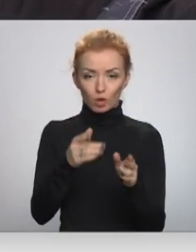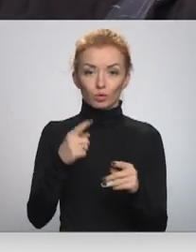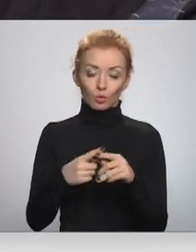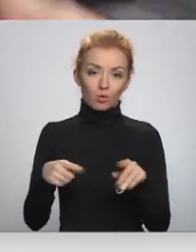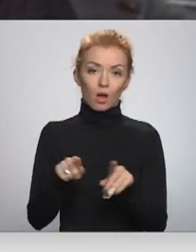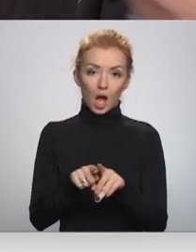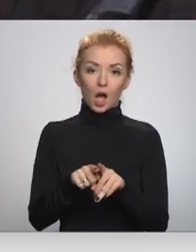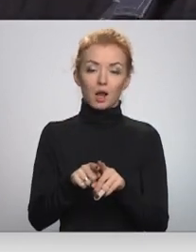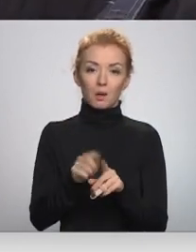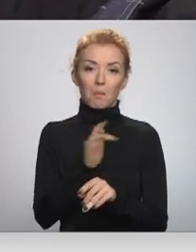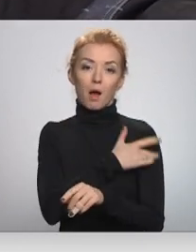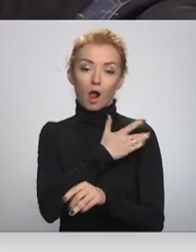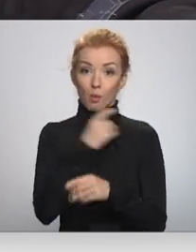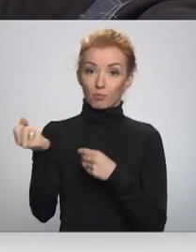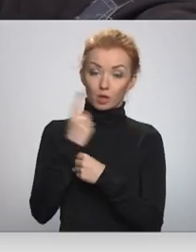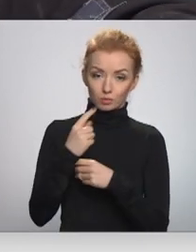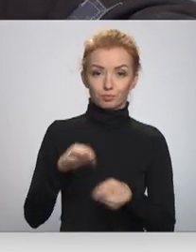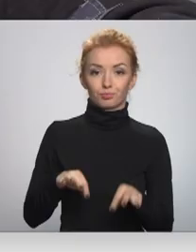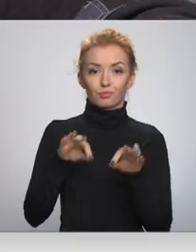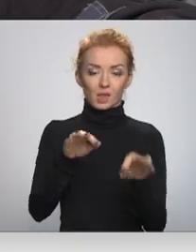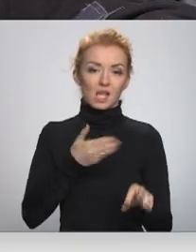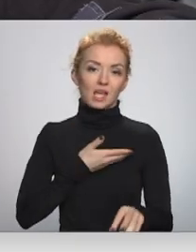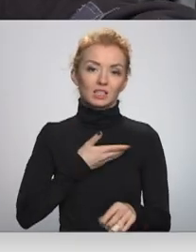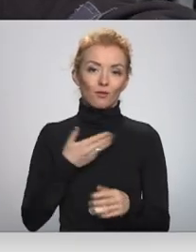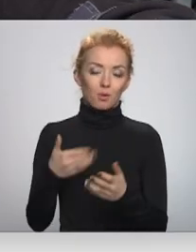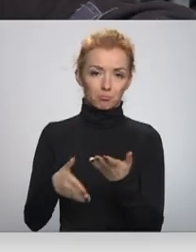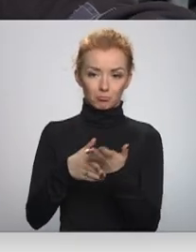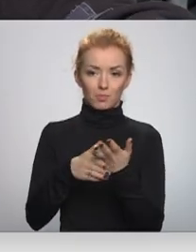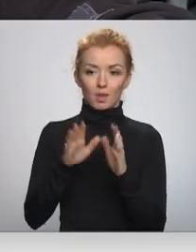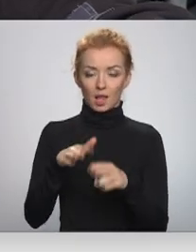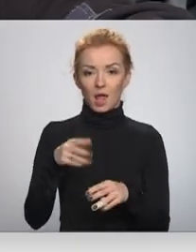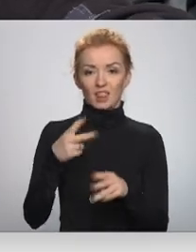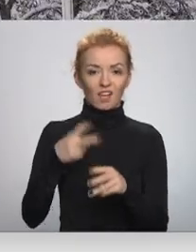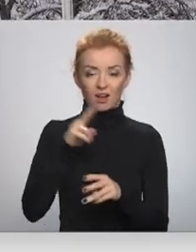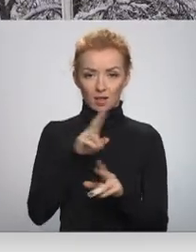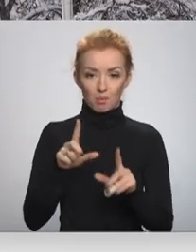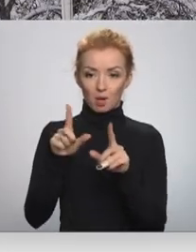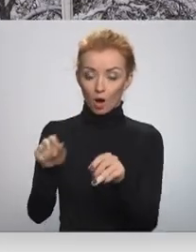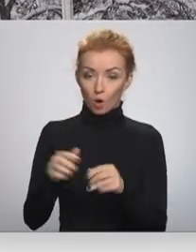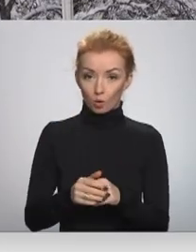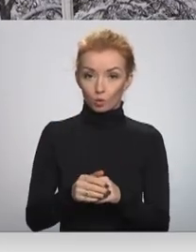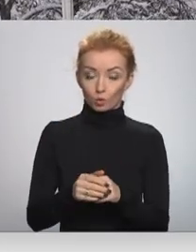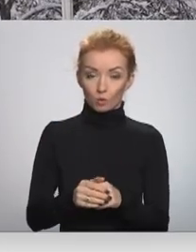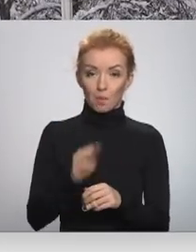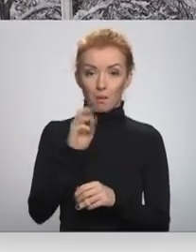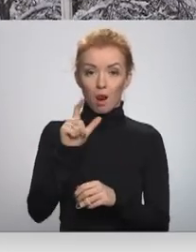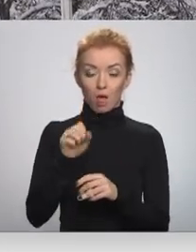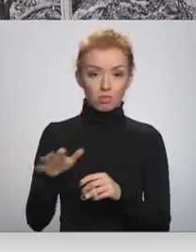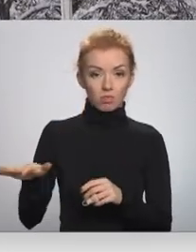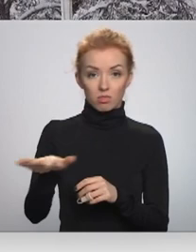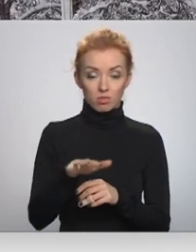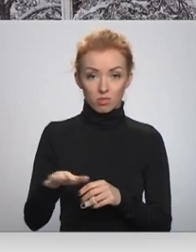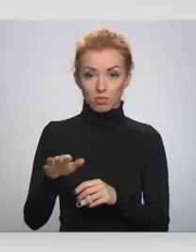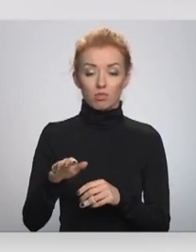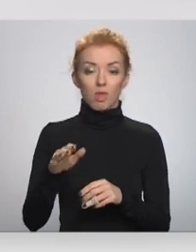ņemam pakalpojumus uz līguma pamata iedzīvotājiem. Lai divas reizes nebraukt. 6 Maltas apkārtnes pagastos